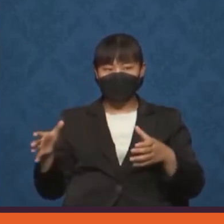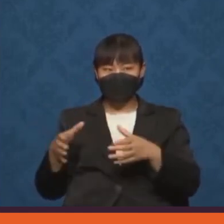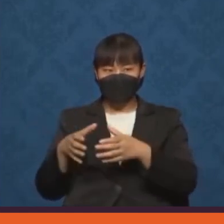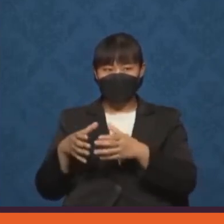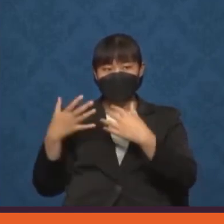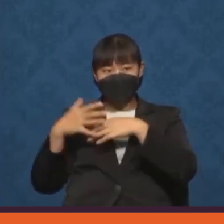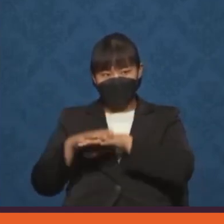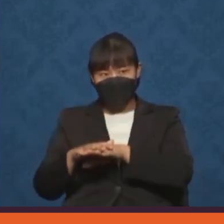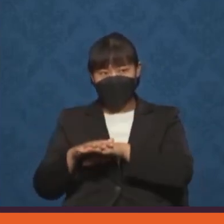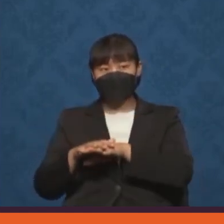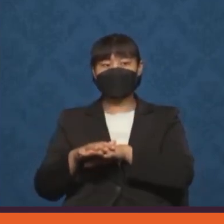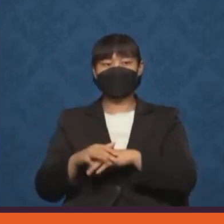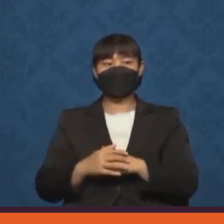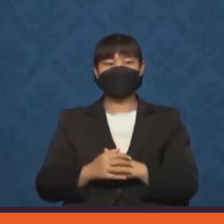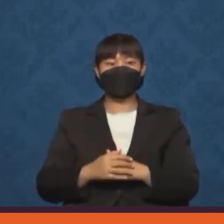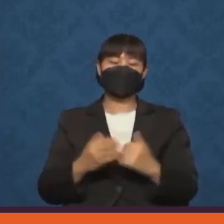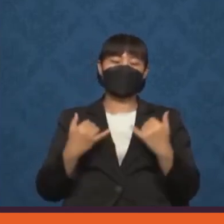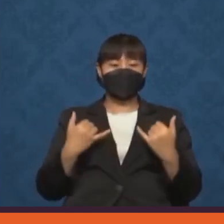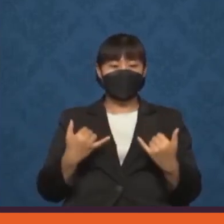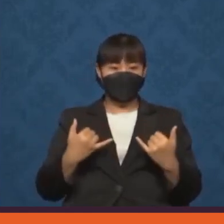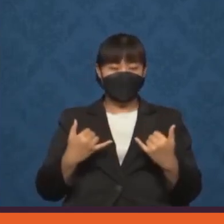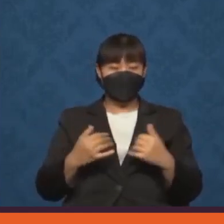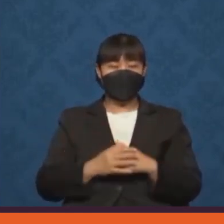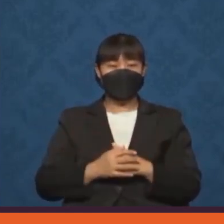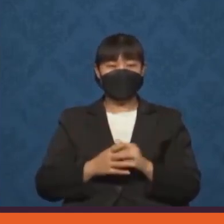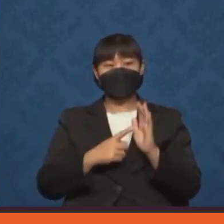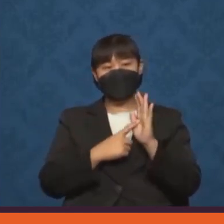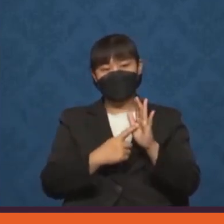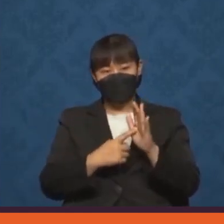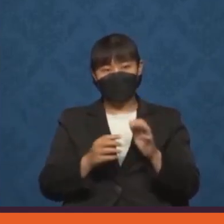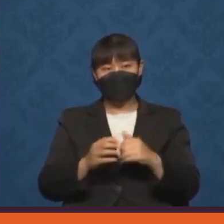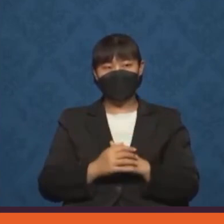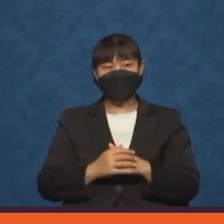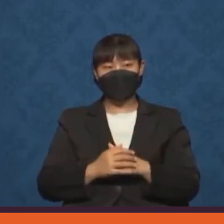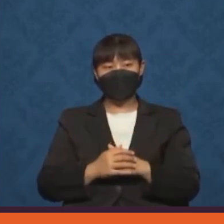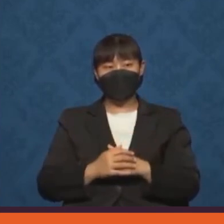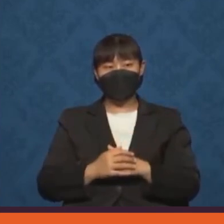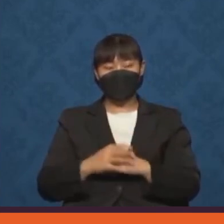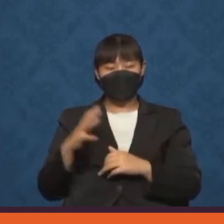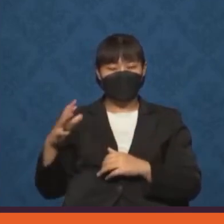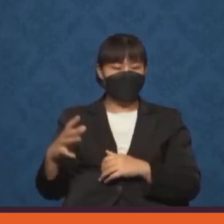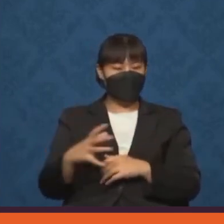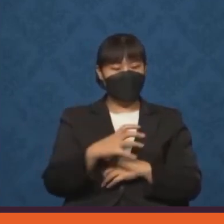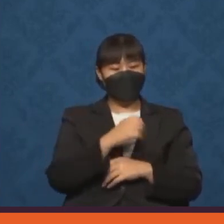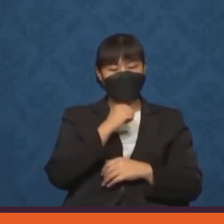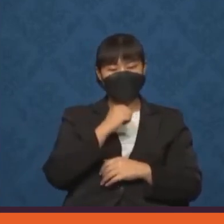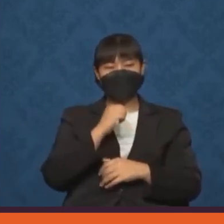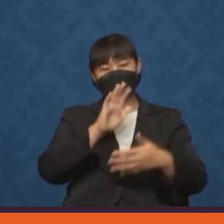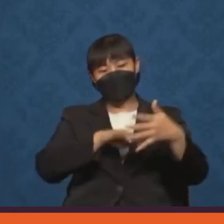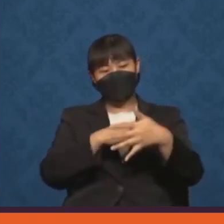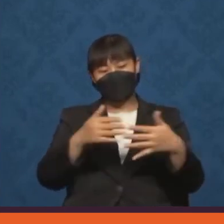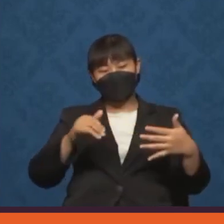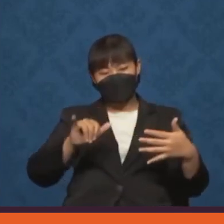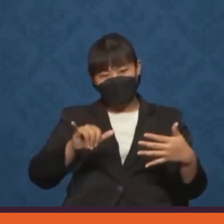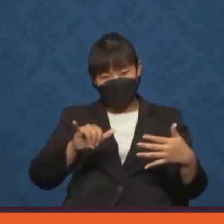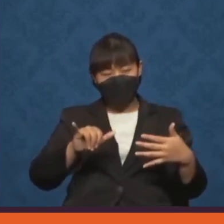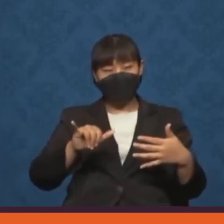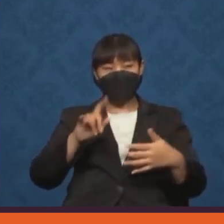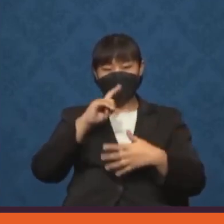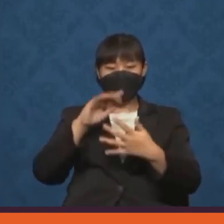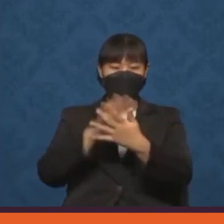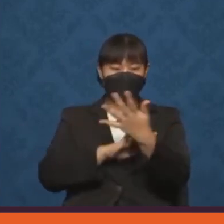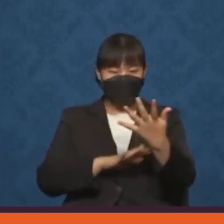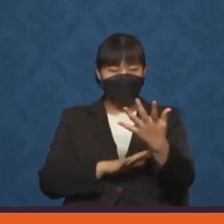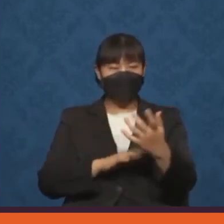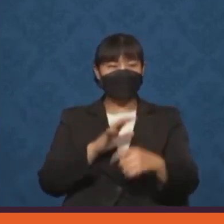2แทนเหมือนที่เกิดขึ้นในปัจจุบันและสุดท้ายควบคุมประเทศครับผ่านปฏิรูปประเทศผ่านแผนยุทธศาสตร์เช่นเดียวกันครับผ